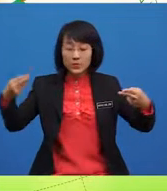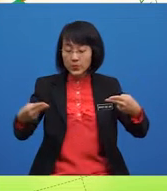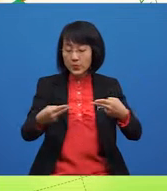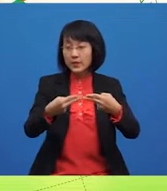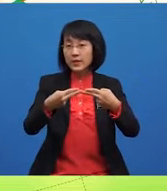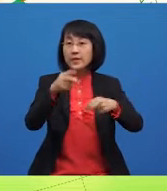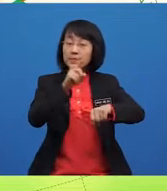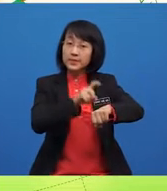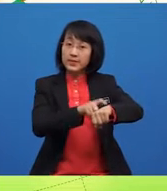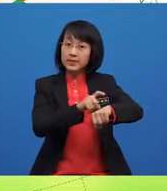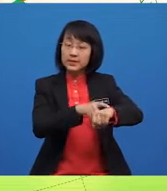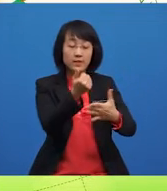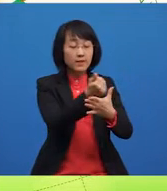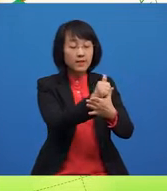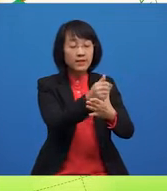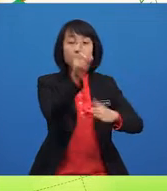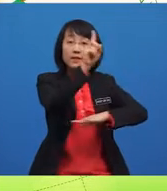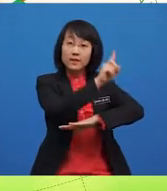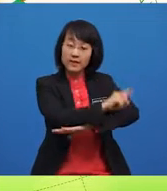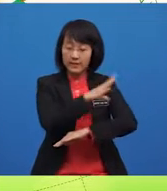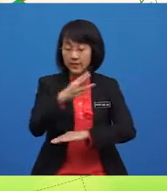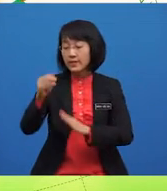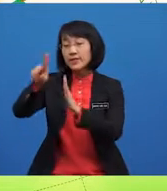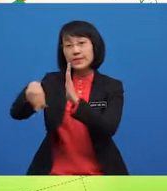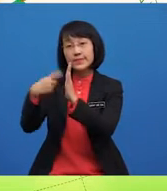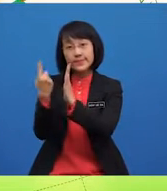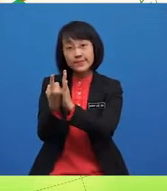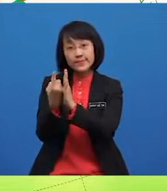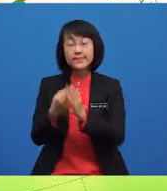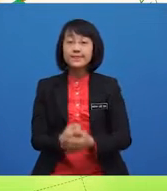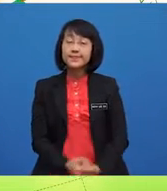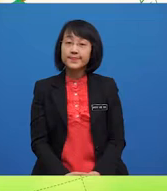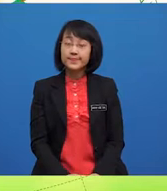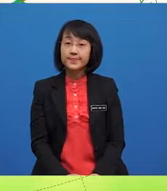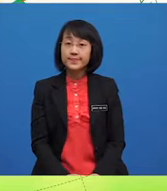masa antara hari dan jam, iaitu